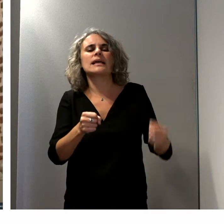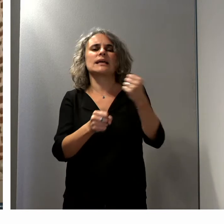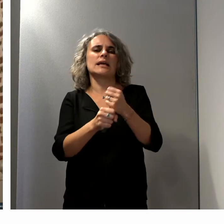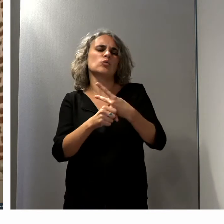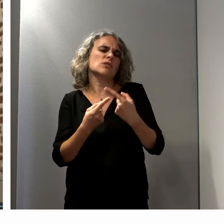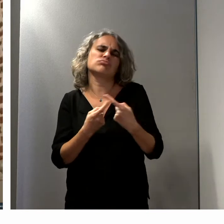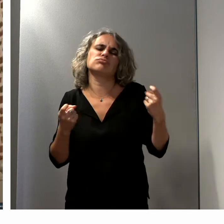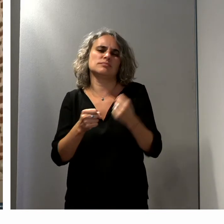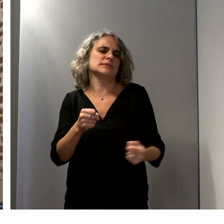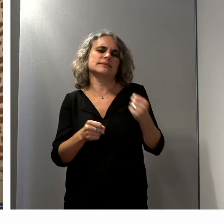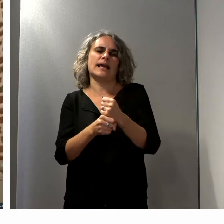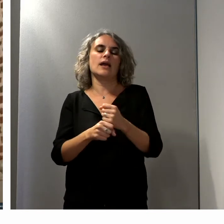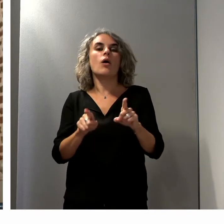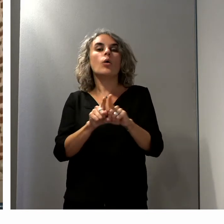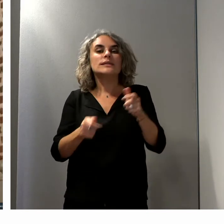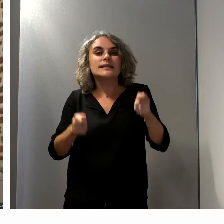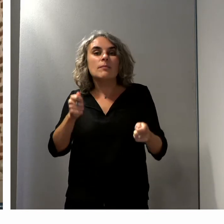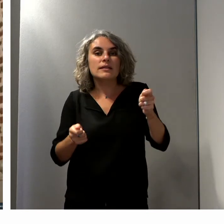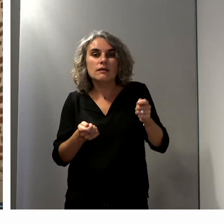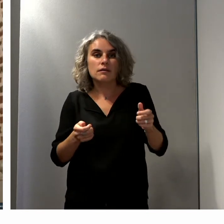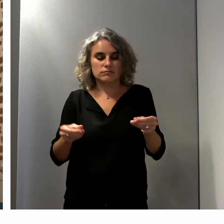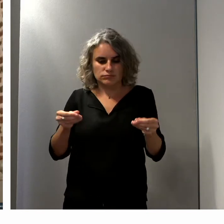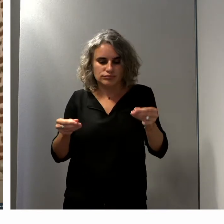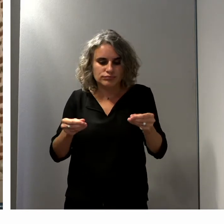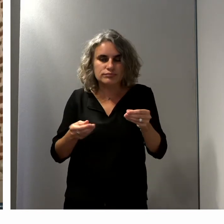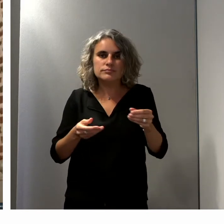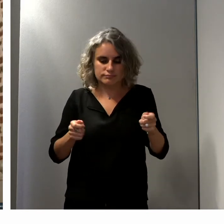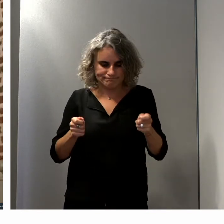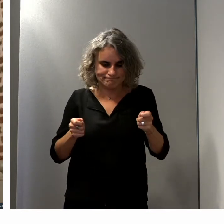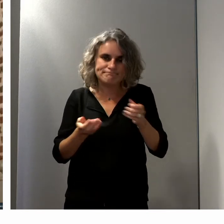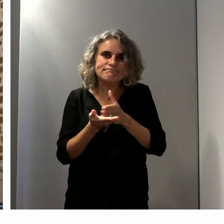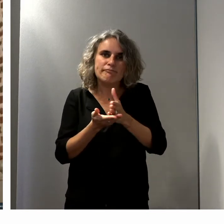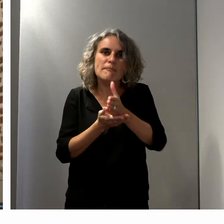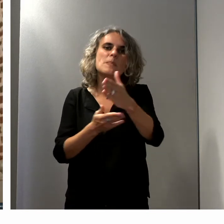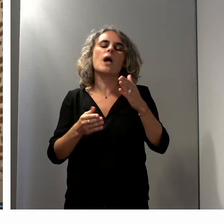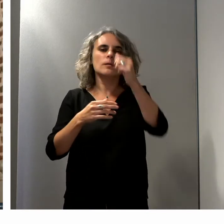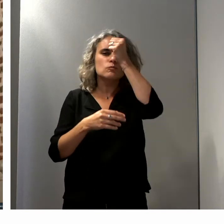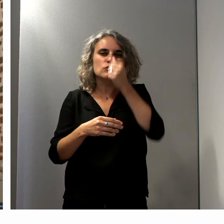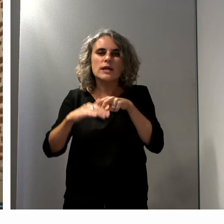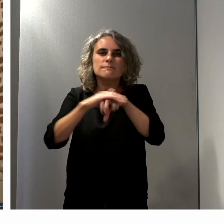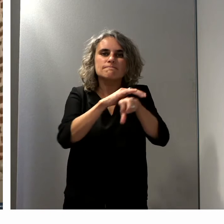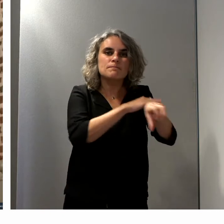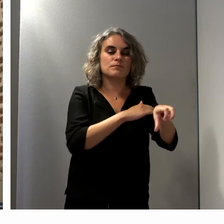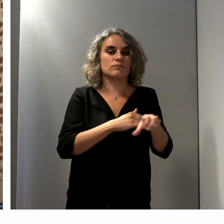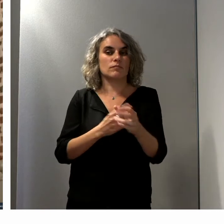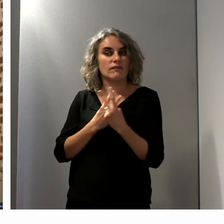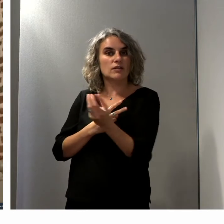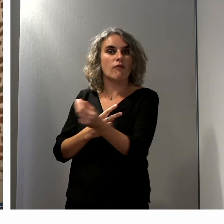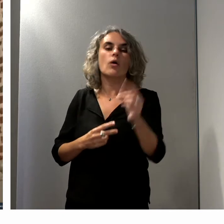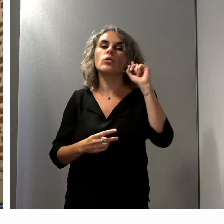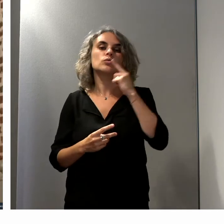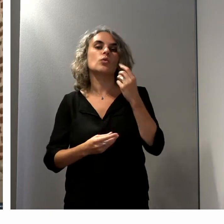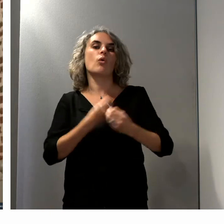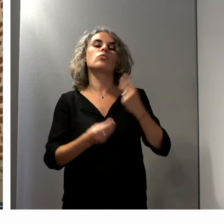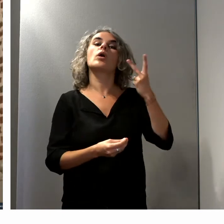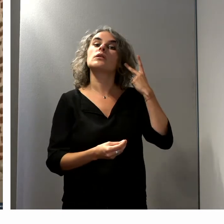des outils divers, on fait des parcours sur tablette dans les musées. Donc on a commencé à faire avec des enfants sourds et des enfants entendants. Puis ensuite,